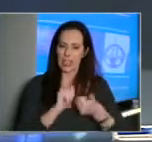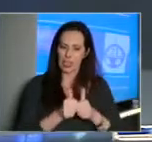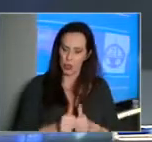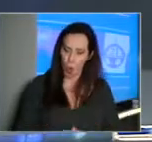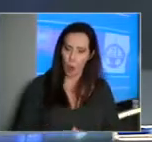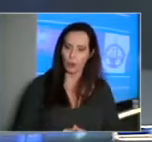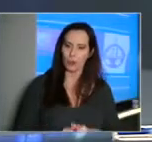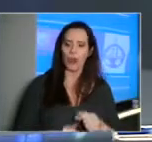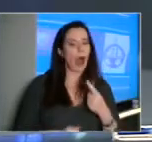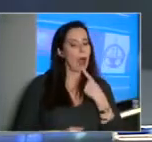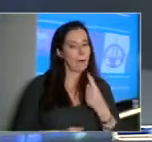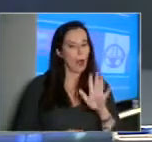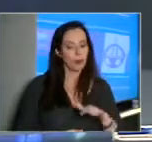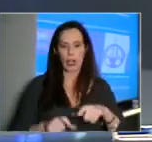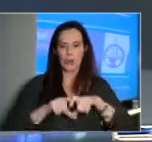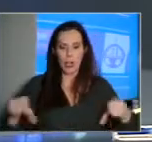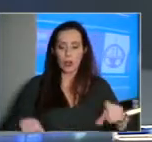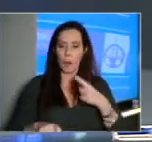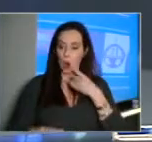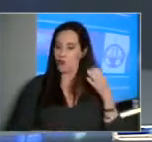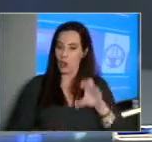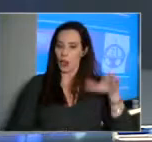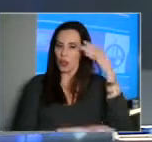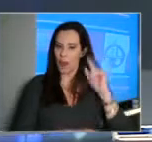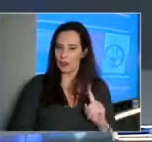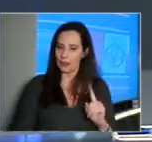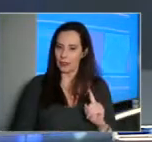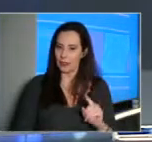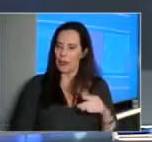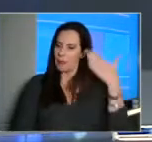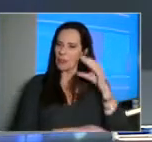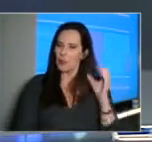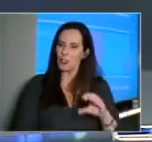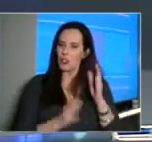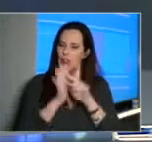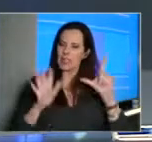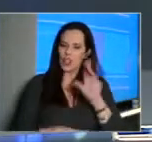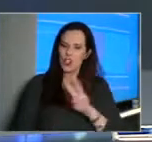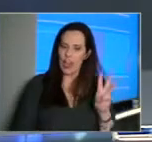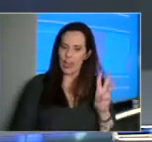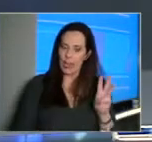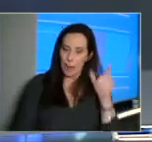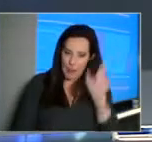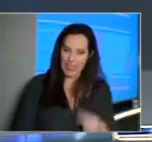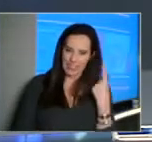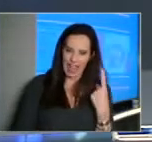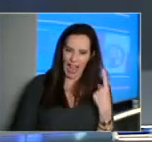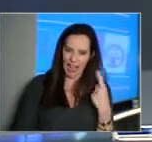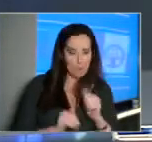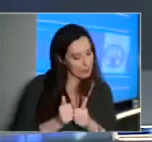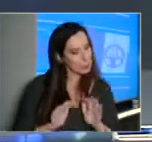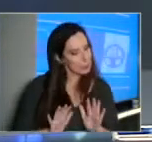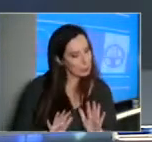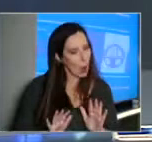שרבי? דיברנו על תשתיות, דיברנו על השקעה של המדינה. במדינה שמשקיעה 17 שקלים באזרח,